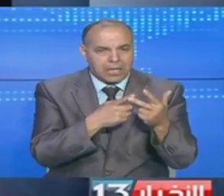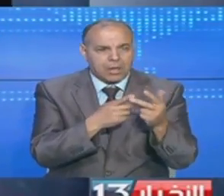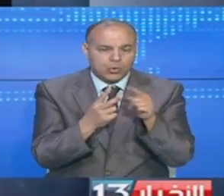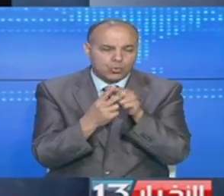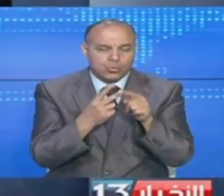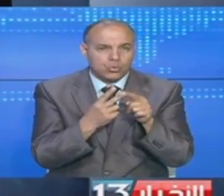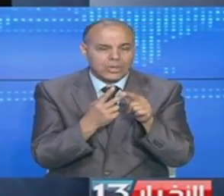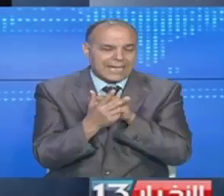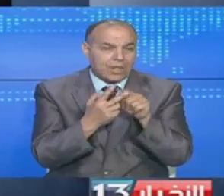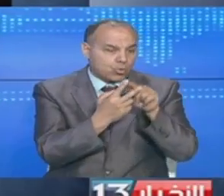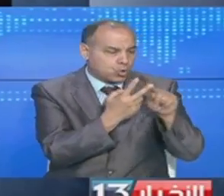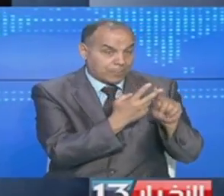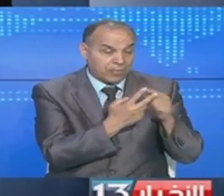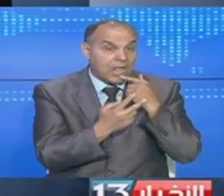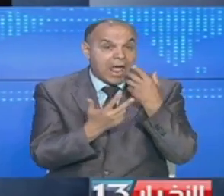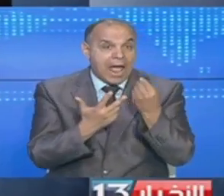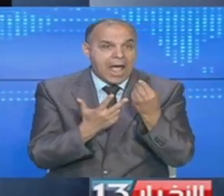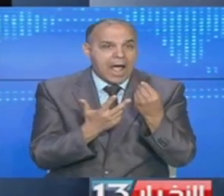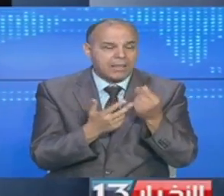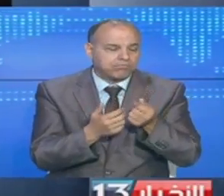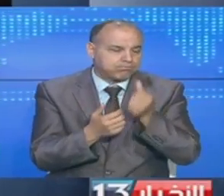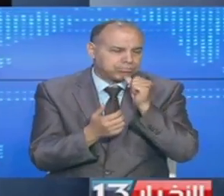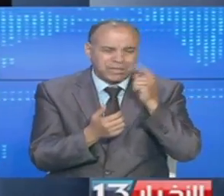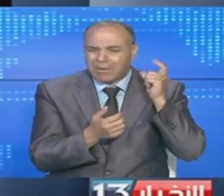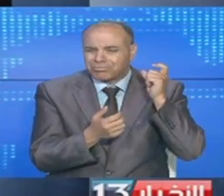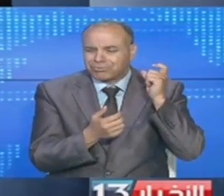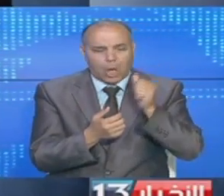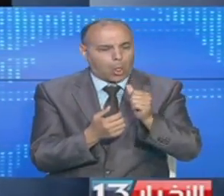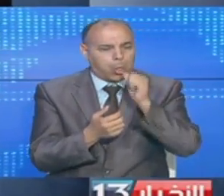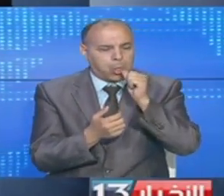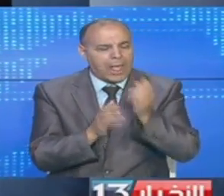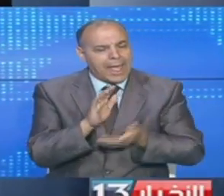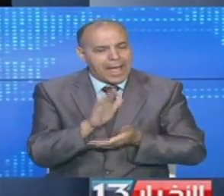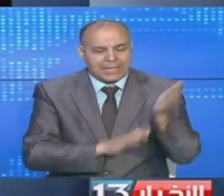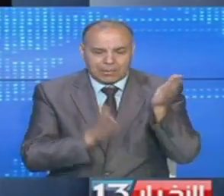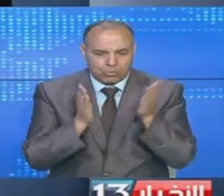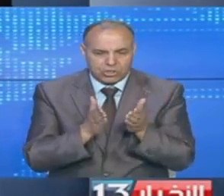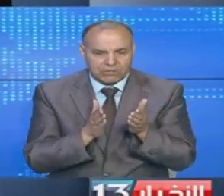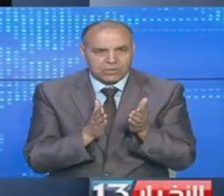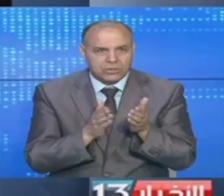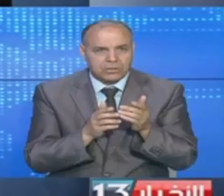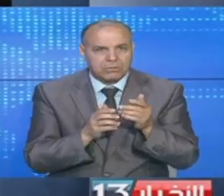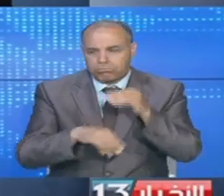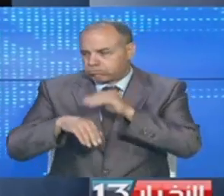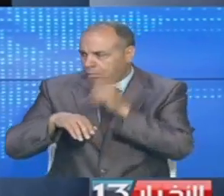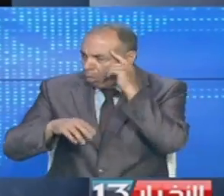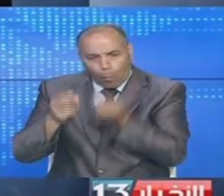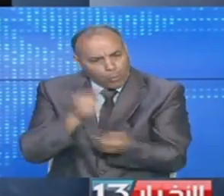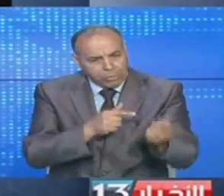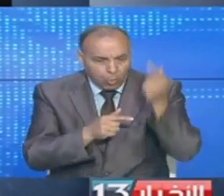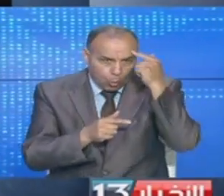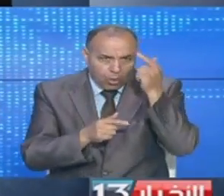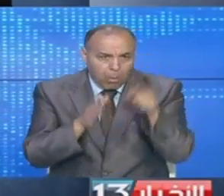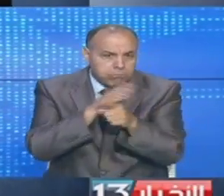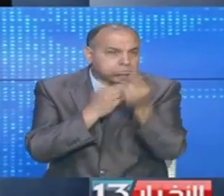مصابين من بين الثلاثة الذين احتسوا عطر القوارص غادروا المستشفى دون إعلام مسبق نحو